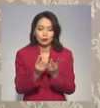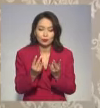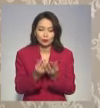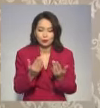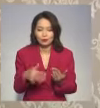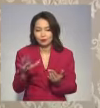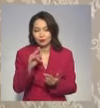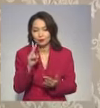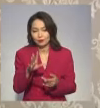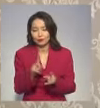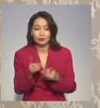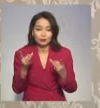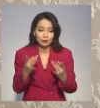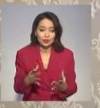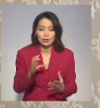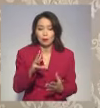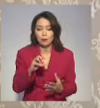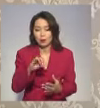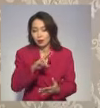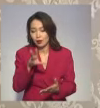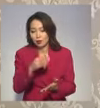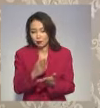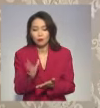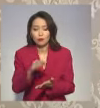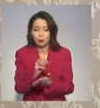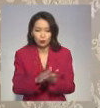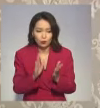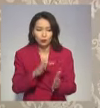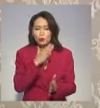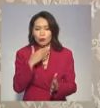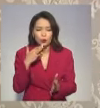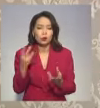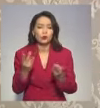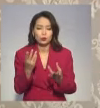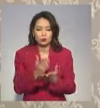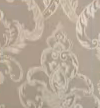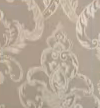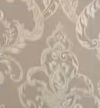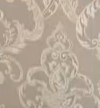видите, квартира просторная, с мебелью. Мы продолжаем помогать. Еще очень много нуждающихся.